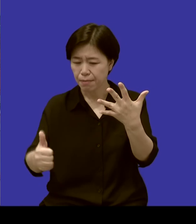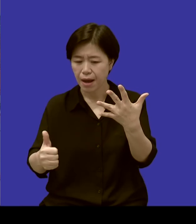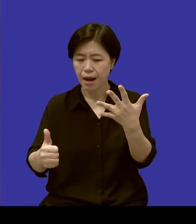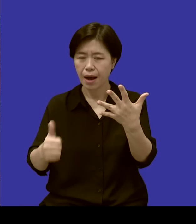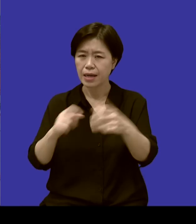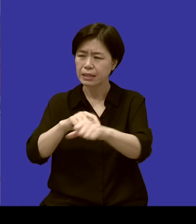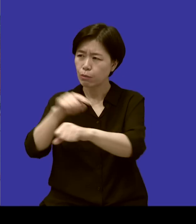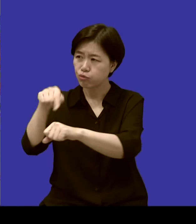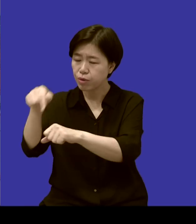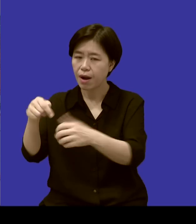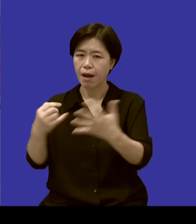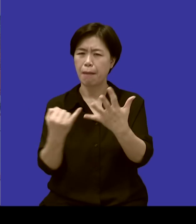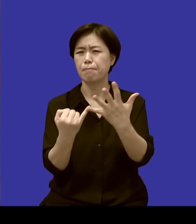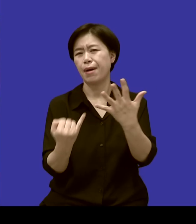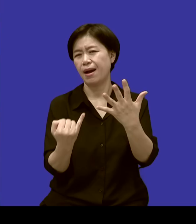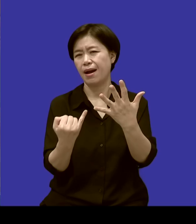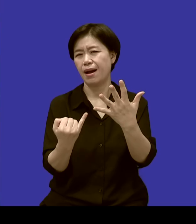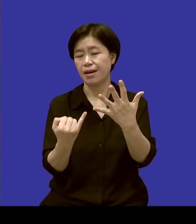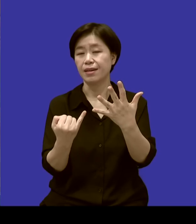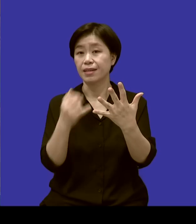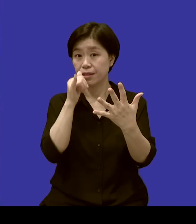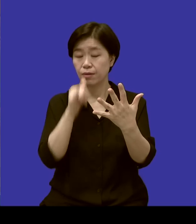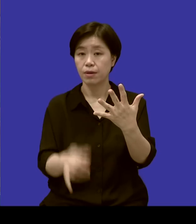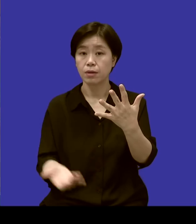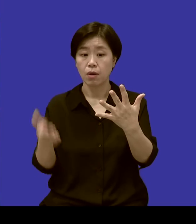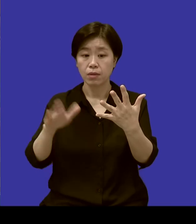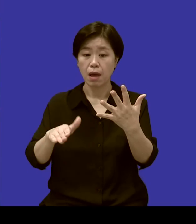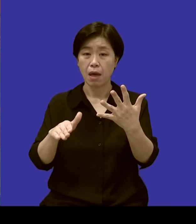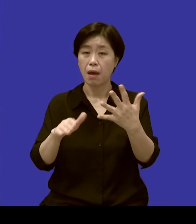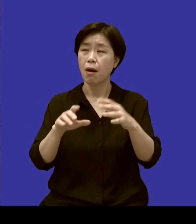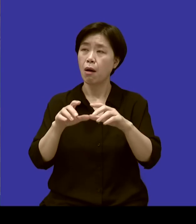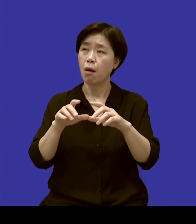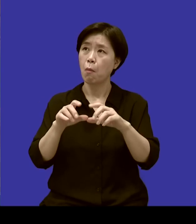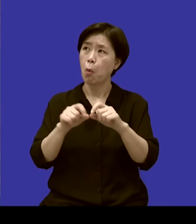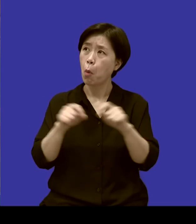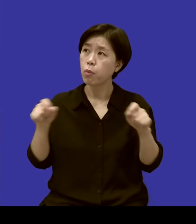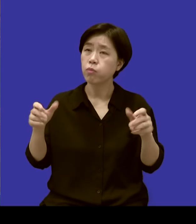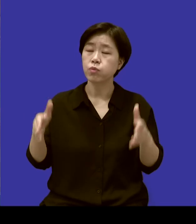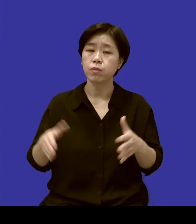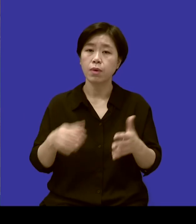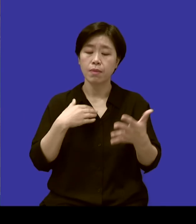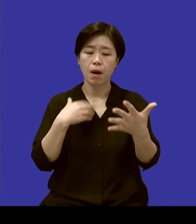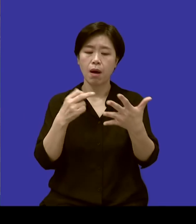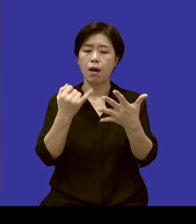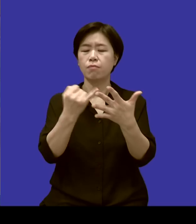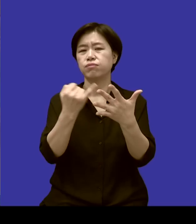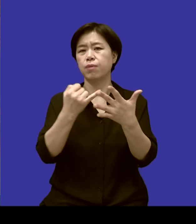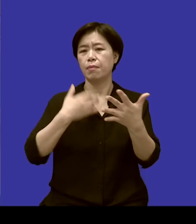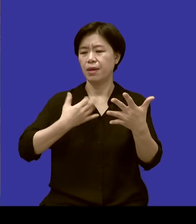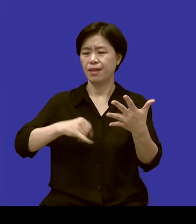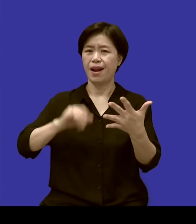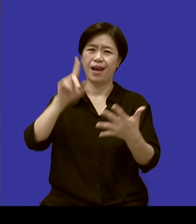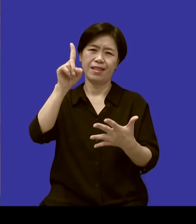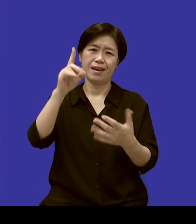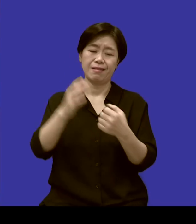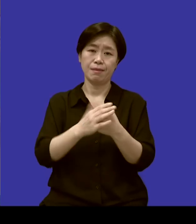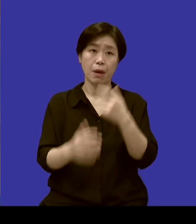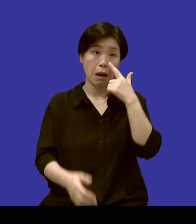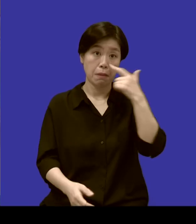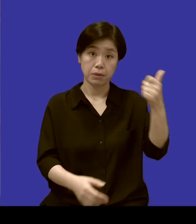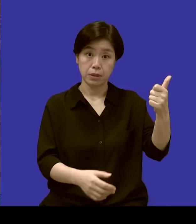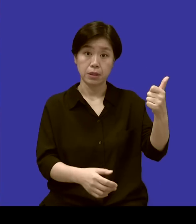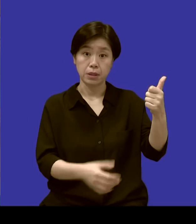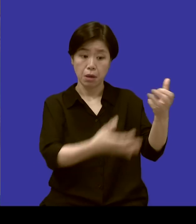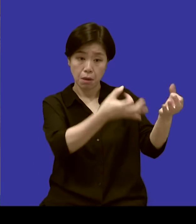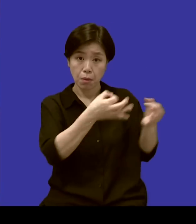그 예. 전에는 딸이 하나였기 때문에 네네. 아버지가 너무 애주징자하셨어요. 예. 그래서 어디를 갈 때는 보고하고 가야 되고 예.